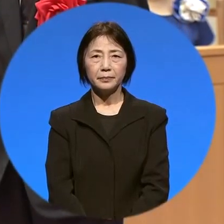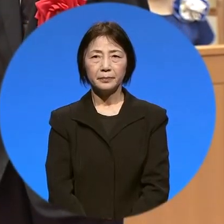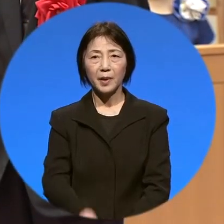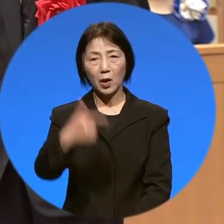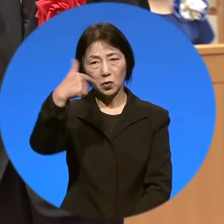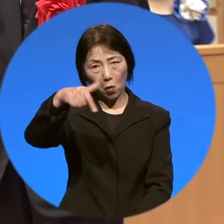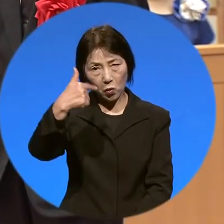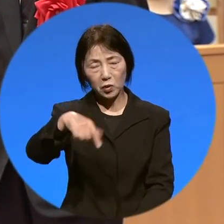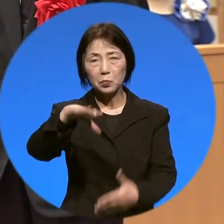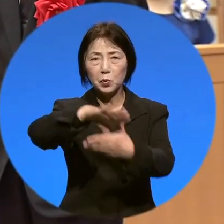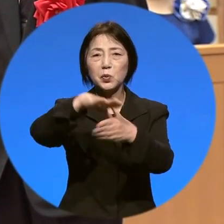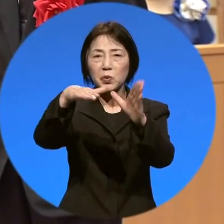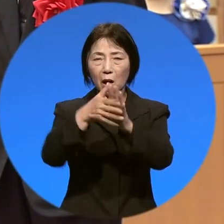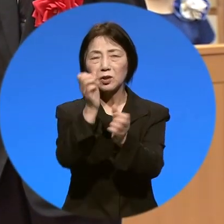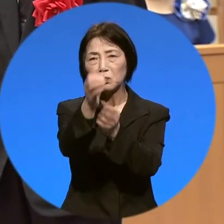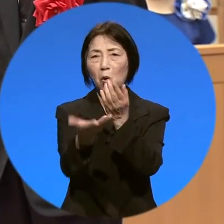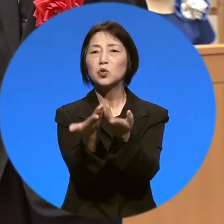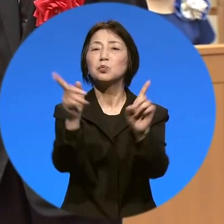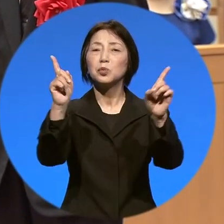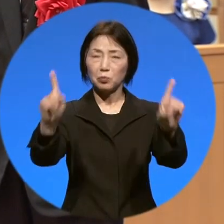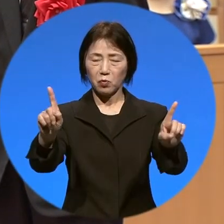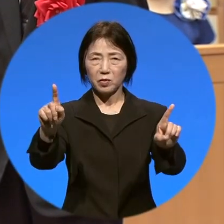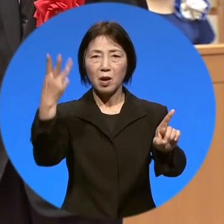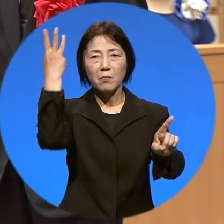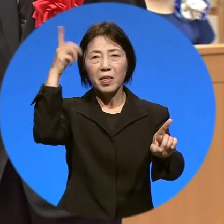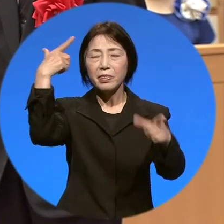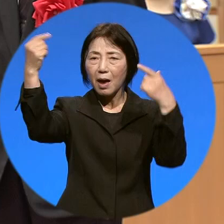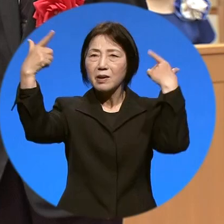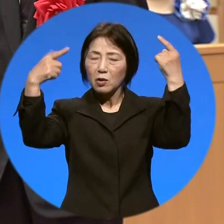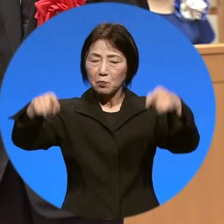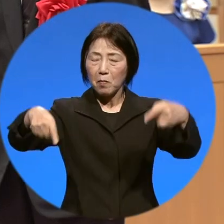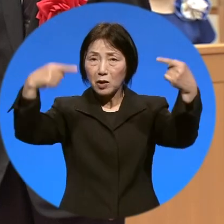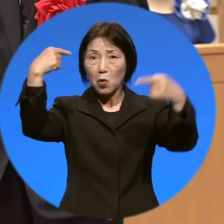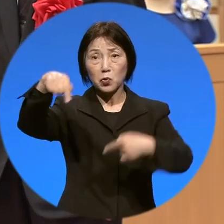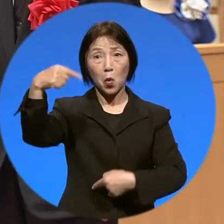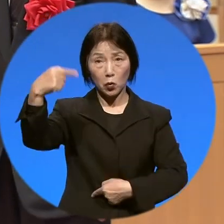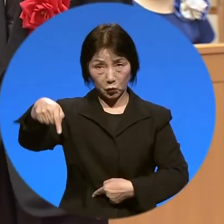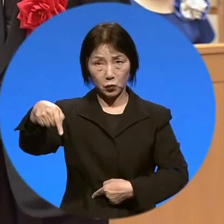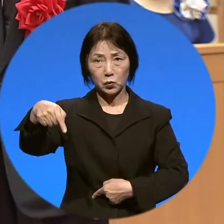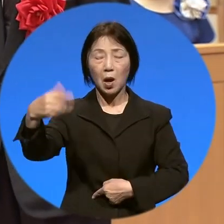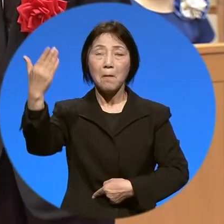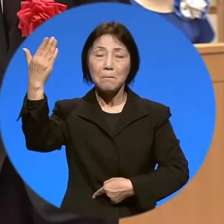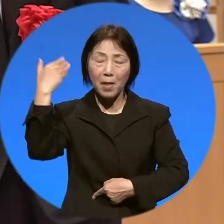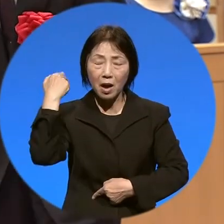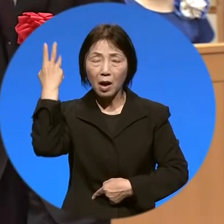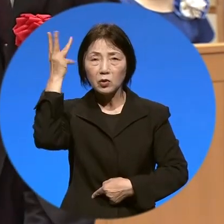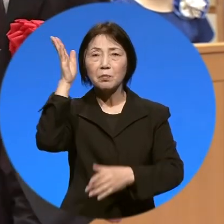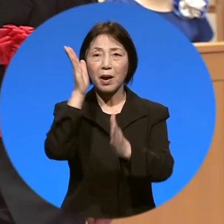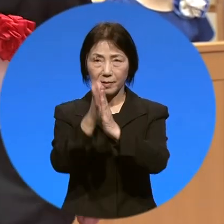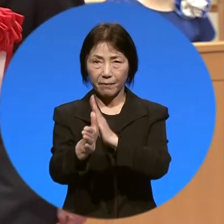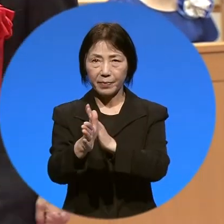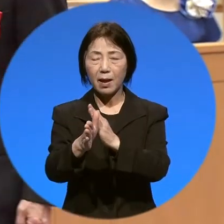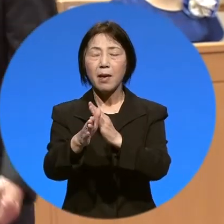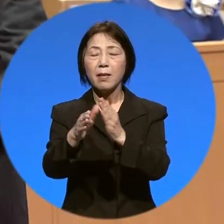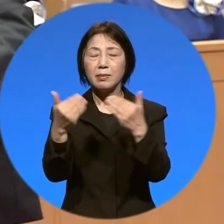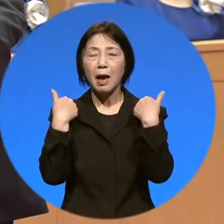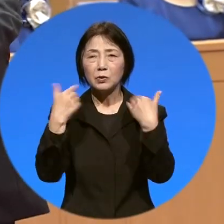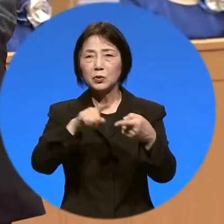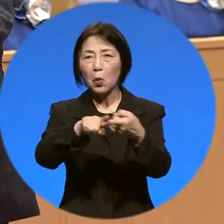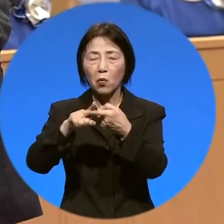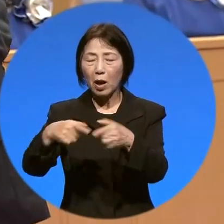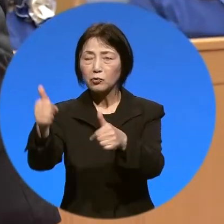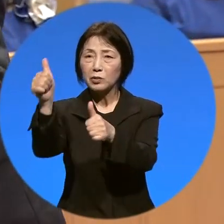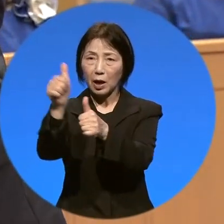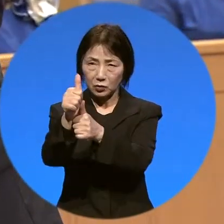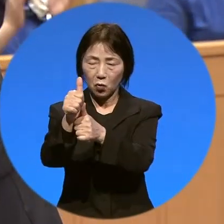教育文化スポーツ部門は鹿児島大学名誉教授で元鹿児島県体育協会副会長